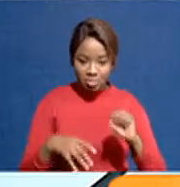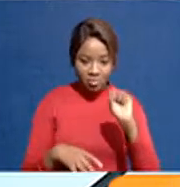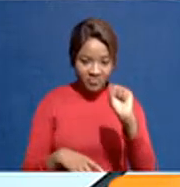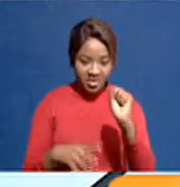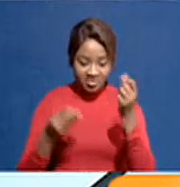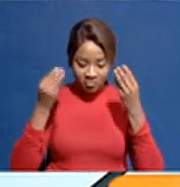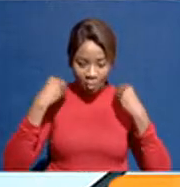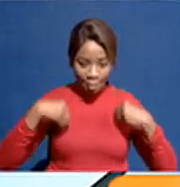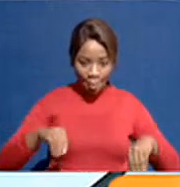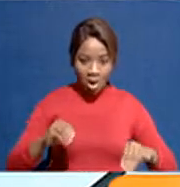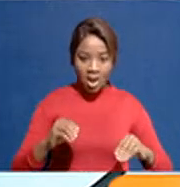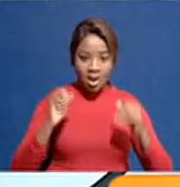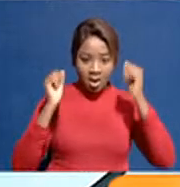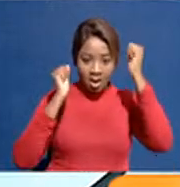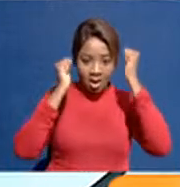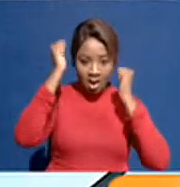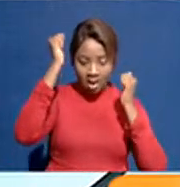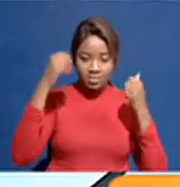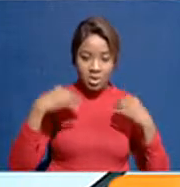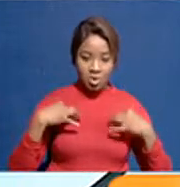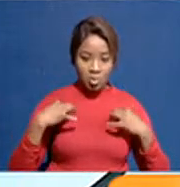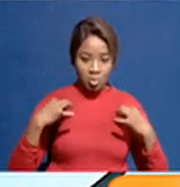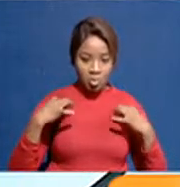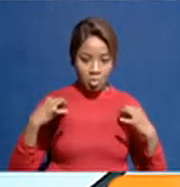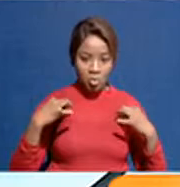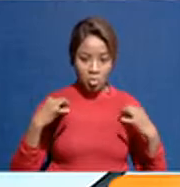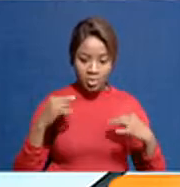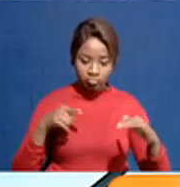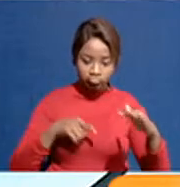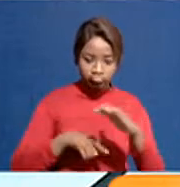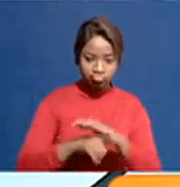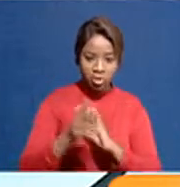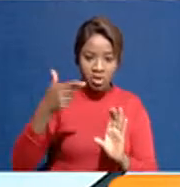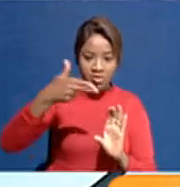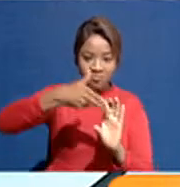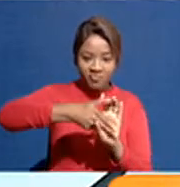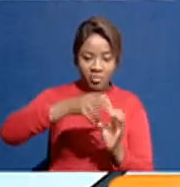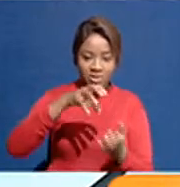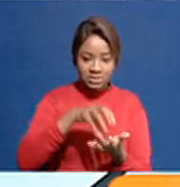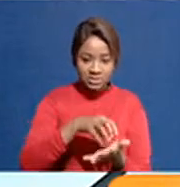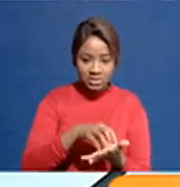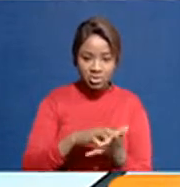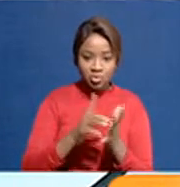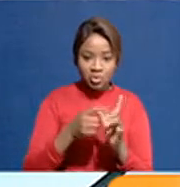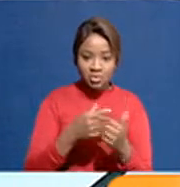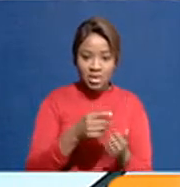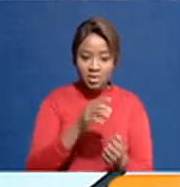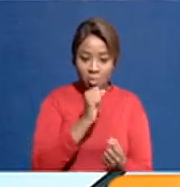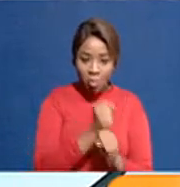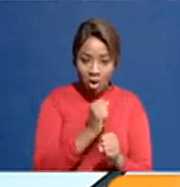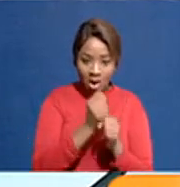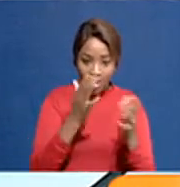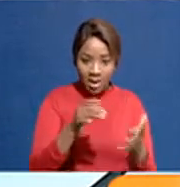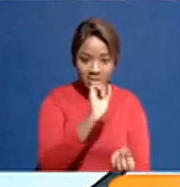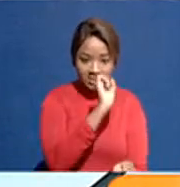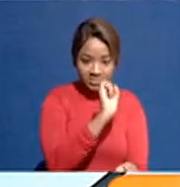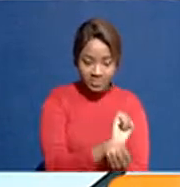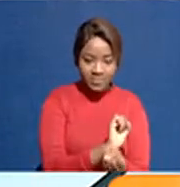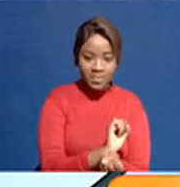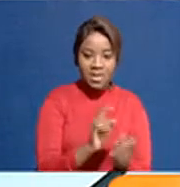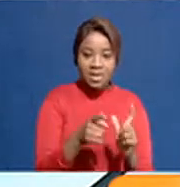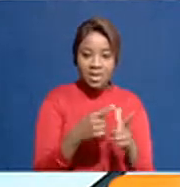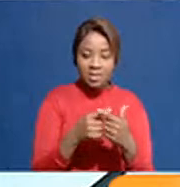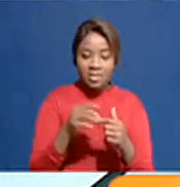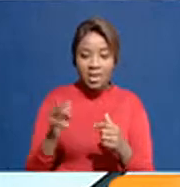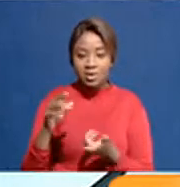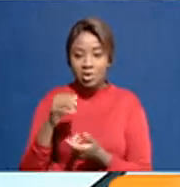za maafisa wa usalama walivamia kituo kimoja cha mafuta na kuwafunga wafanyikazi kwa kamba, kuharibu ukuta wa afisi ya